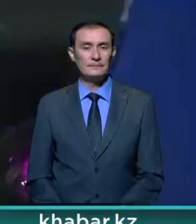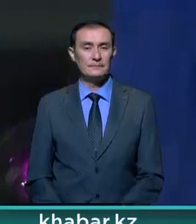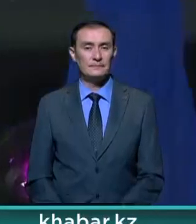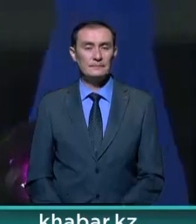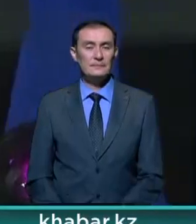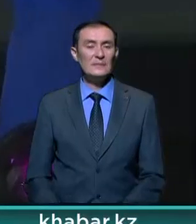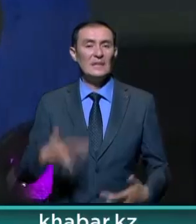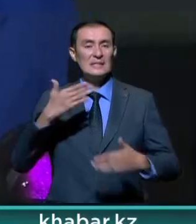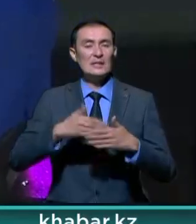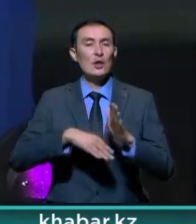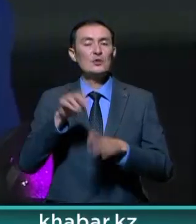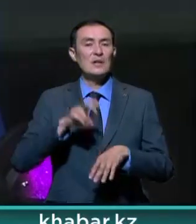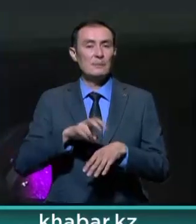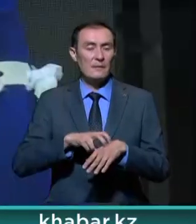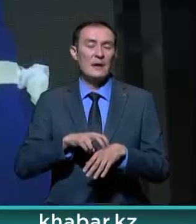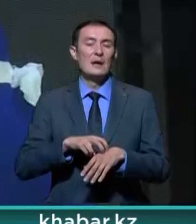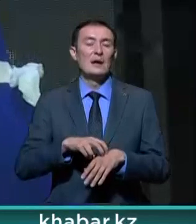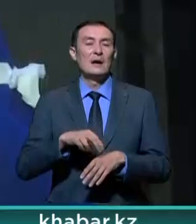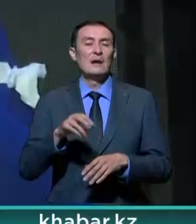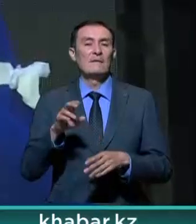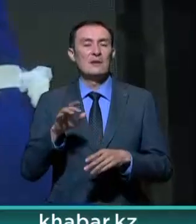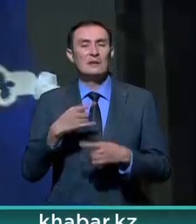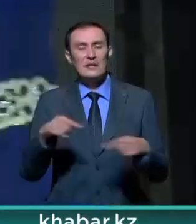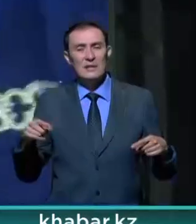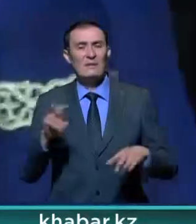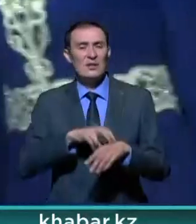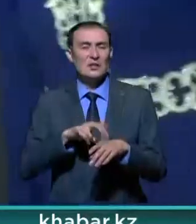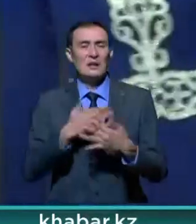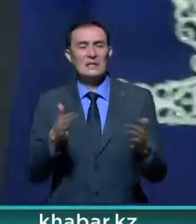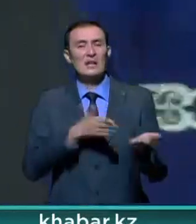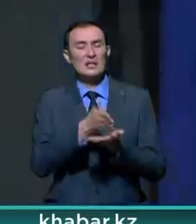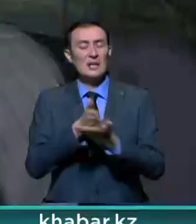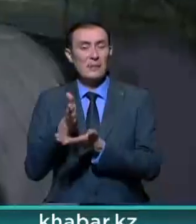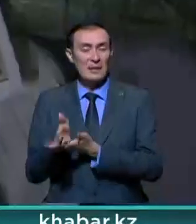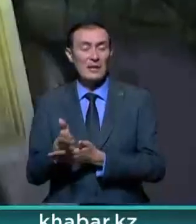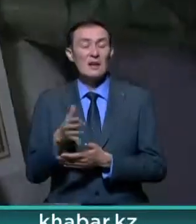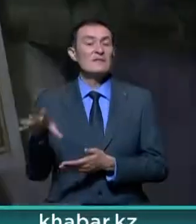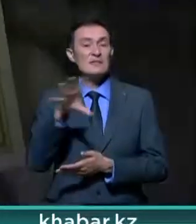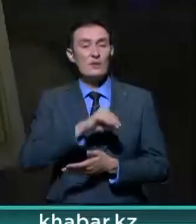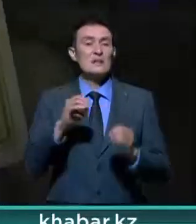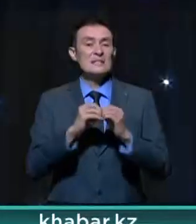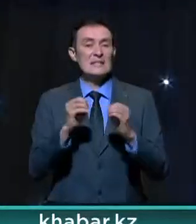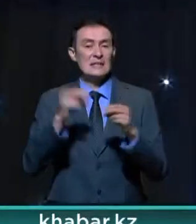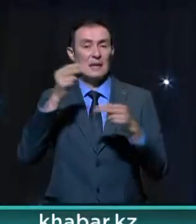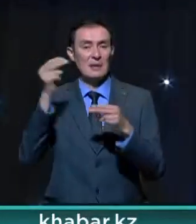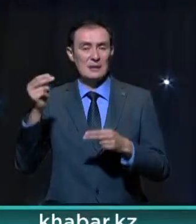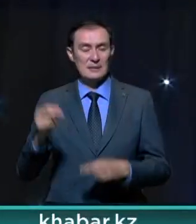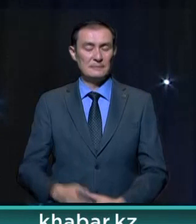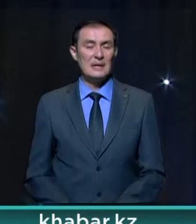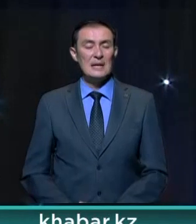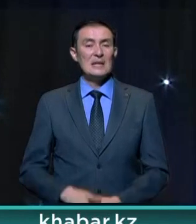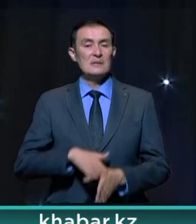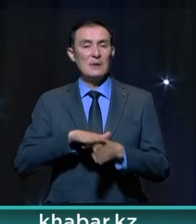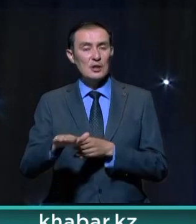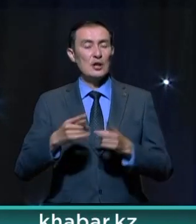На сцене лучшие терапевты, акушер-гинекологи, педиатры, медсестры и менеджеры здравоохранения. Всего 10 номинаций. Местные исполнительные